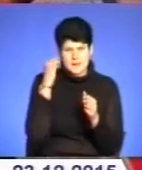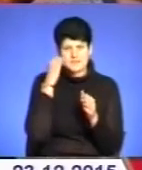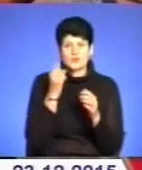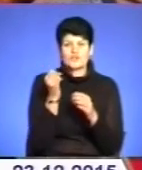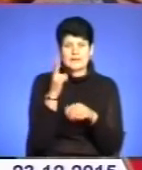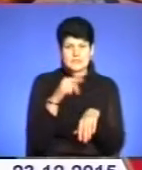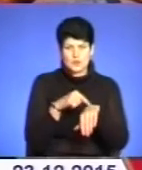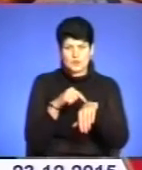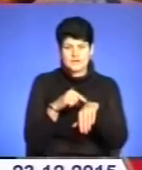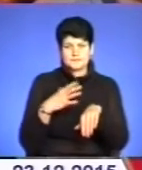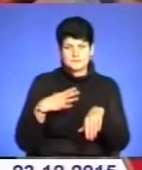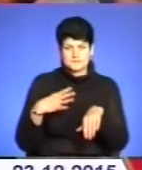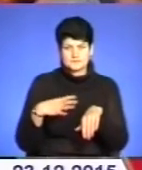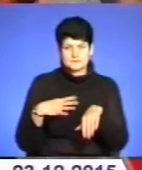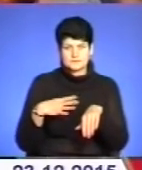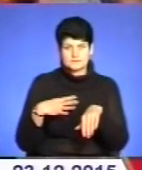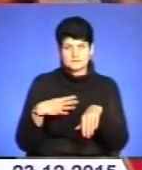години дочекалася. І так